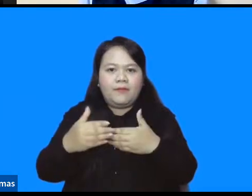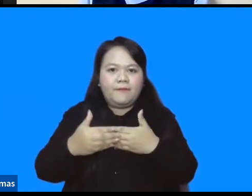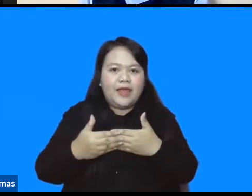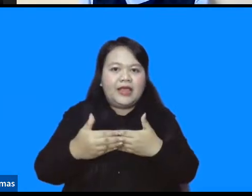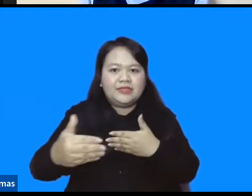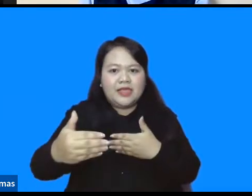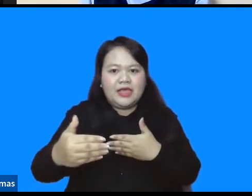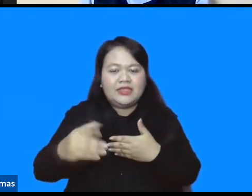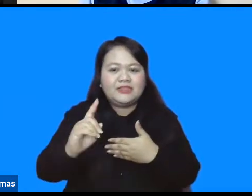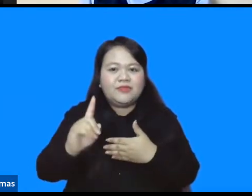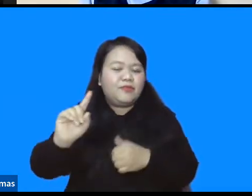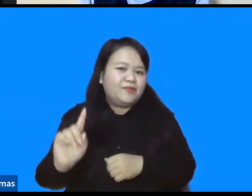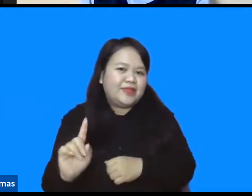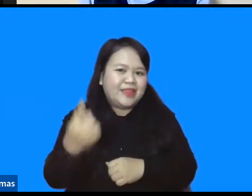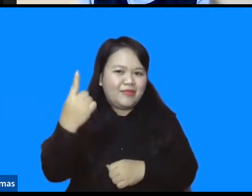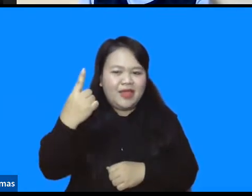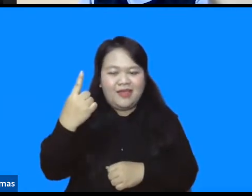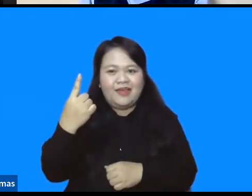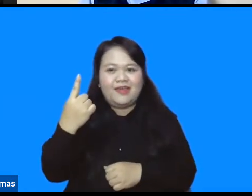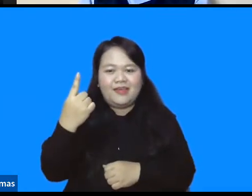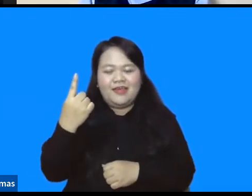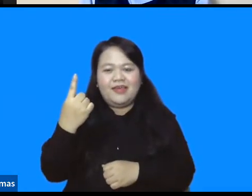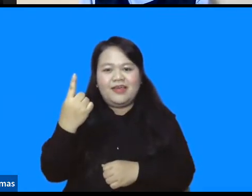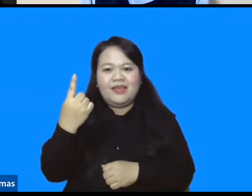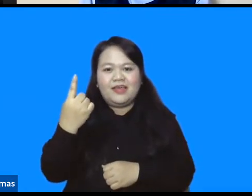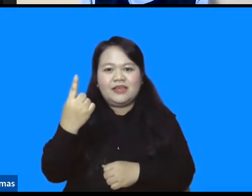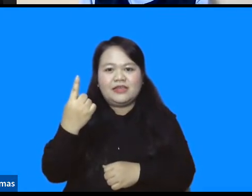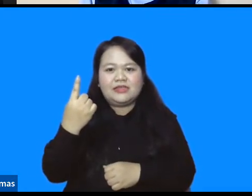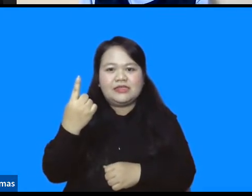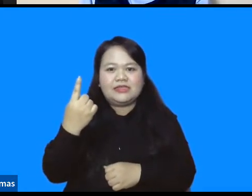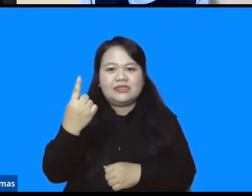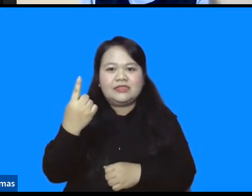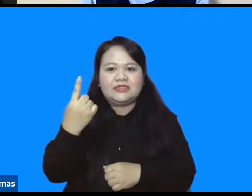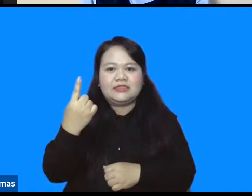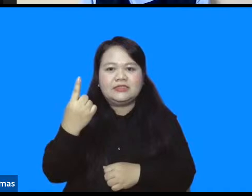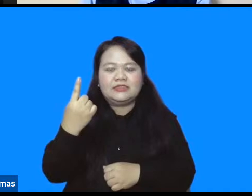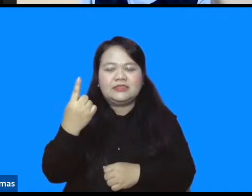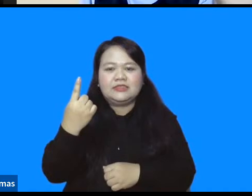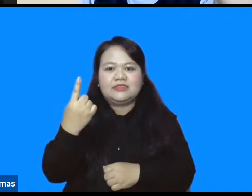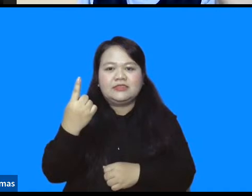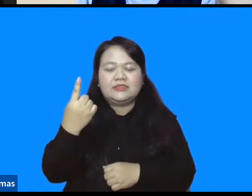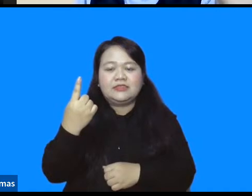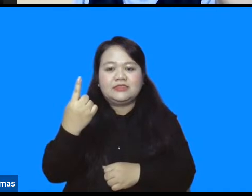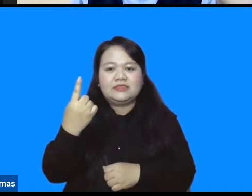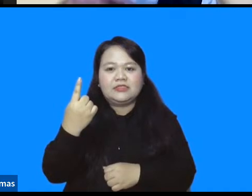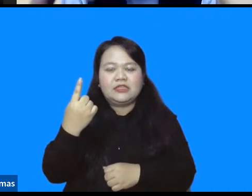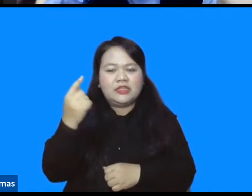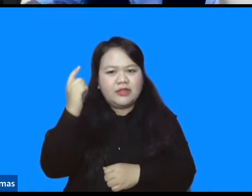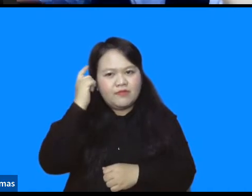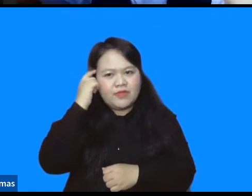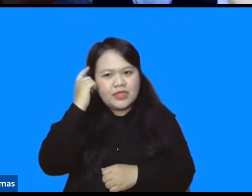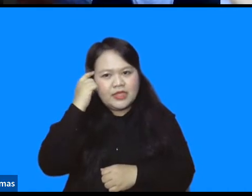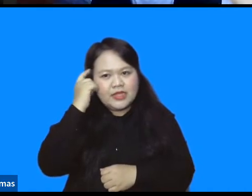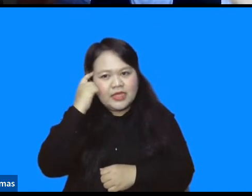ini yang pertama ya. eh, yang pertama sedang di apa ya difikirkan,